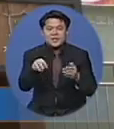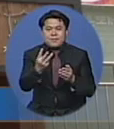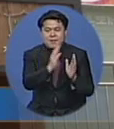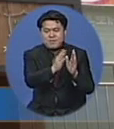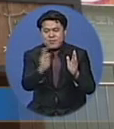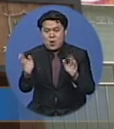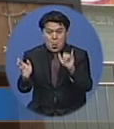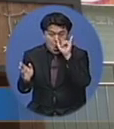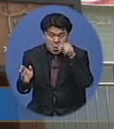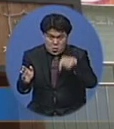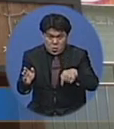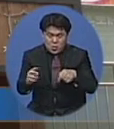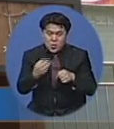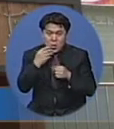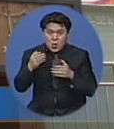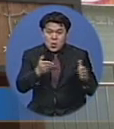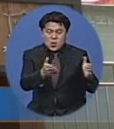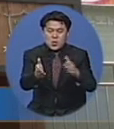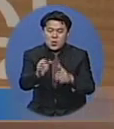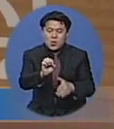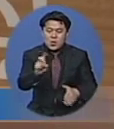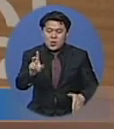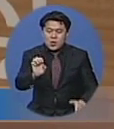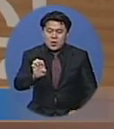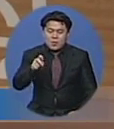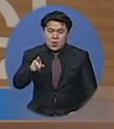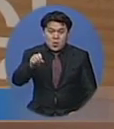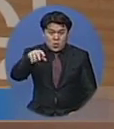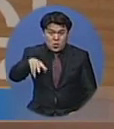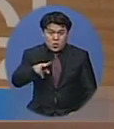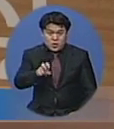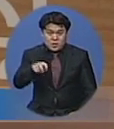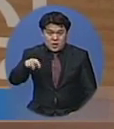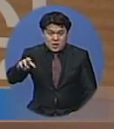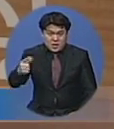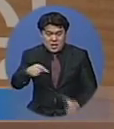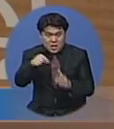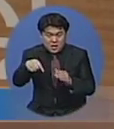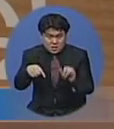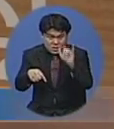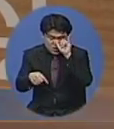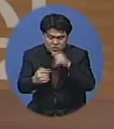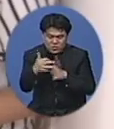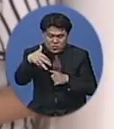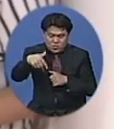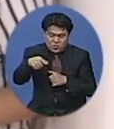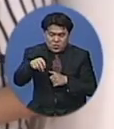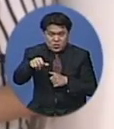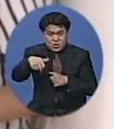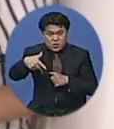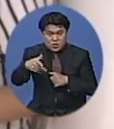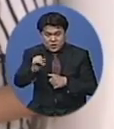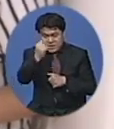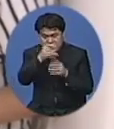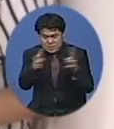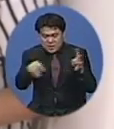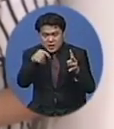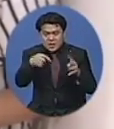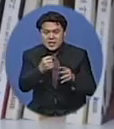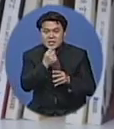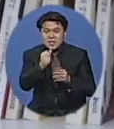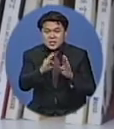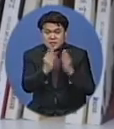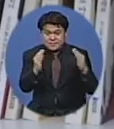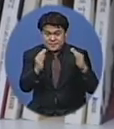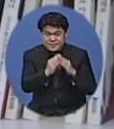채워진 이곳은 경기도 양평 24단에 위치한 충정아파트 작은 도서관입니다. 편하게 책을 볼 수